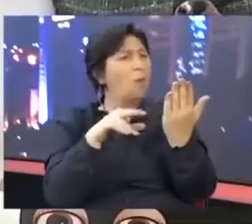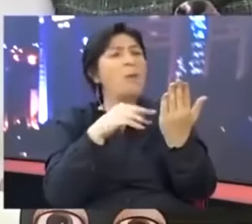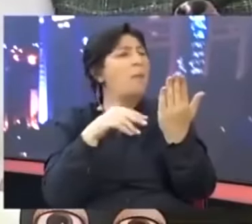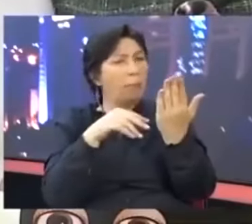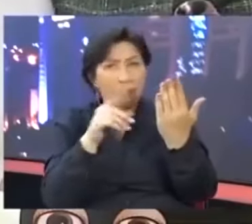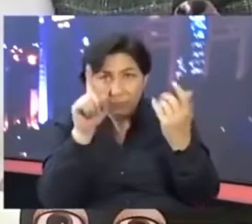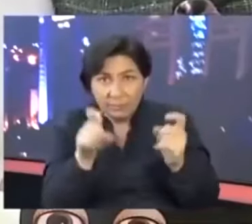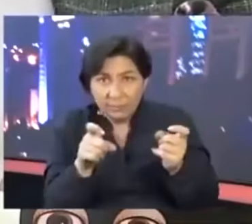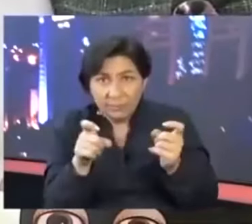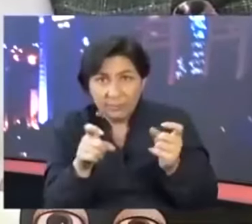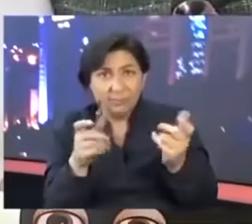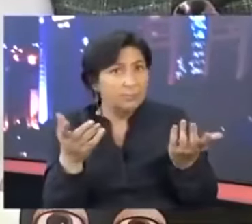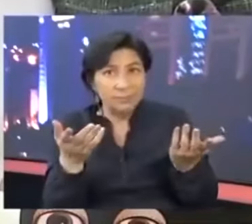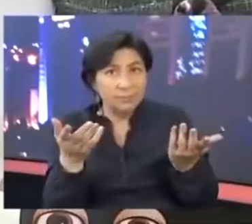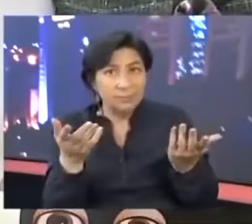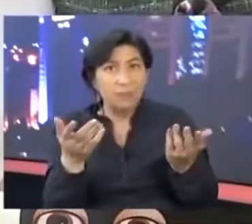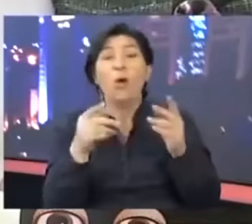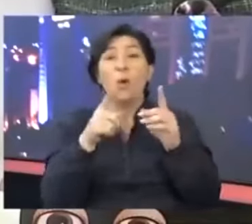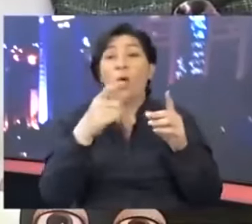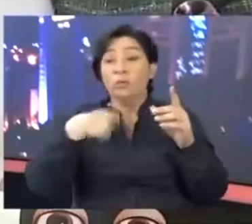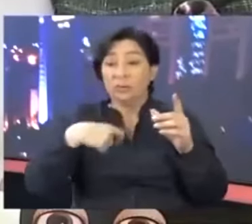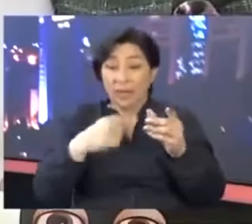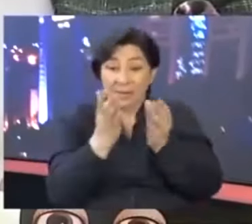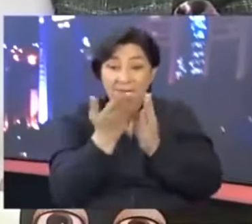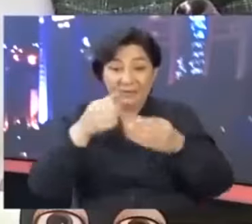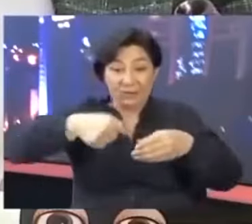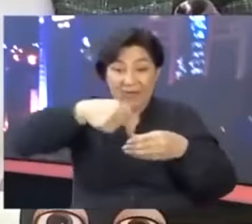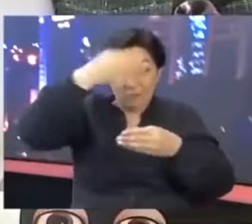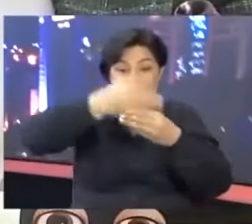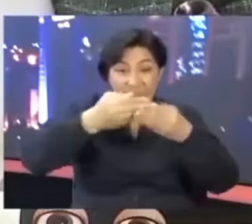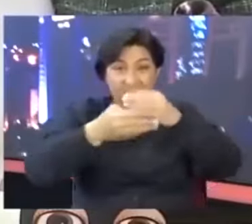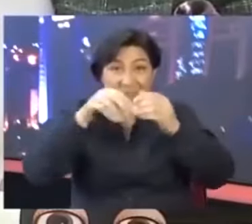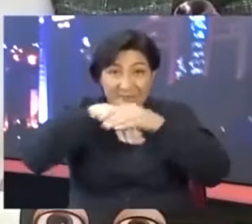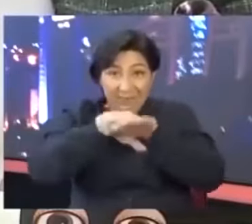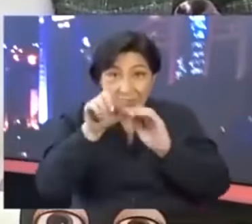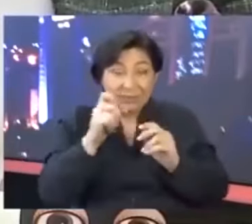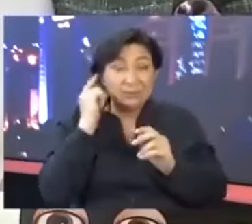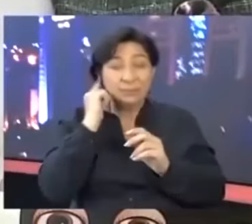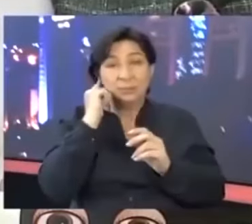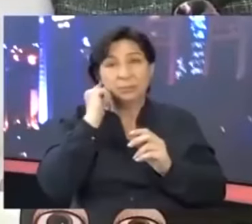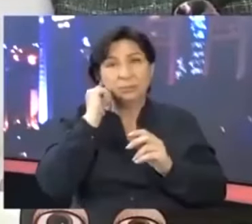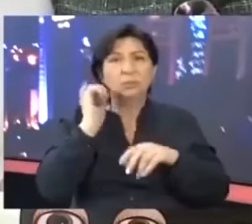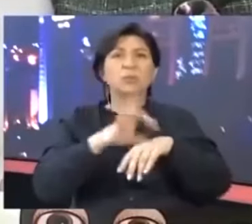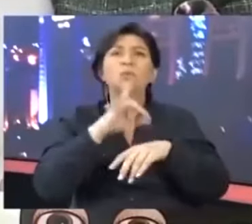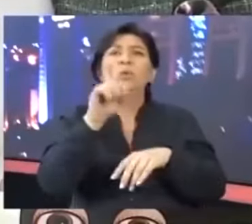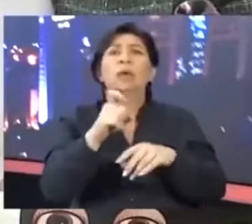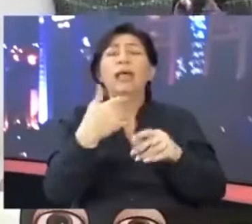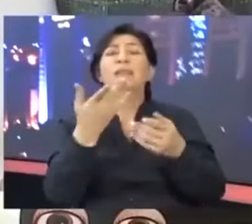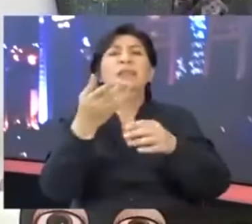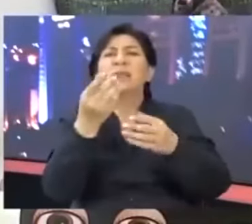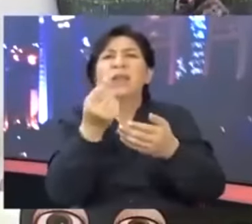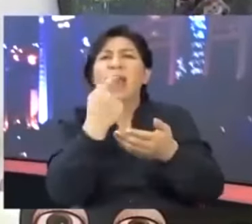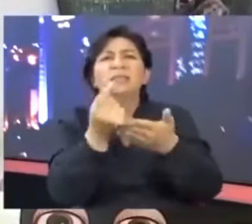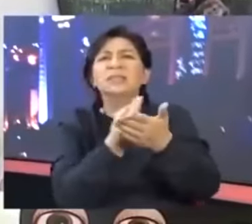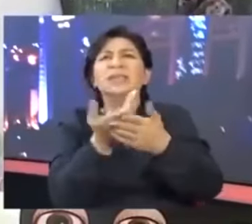üfler misiniz böyle Ona özel kaplar yapıp da Reçeteyi saklar mısınız Ondan sonra doktor gel deyince ne oldu ya Reçeteyi ne